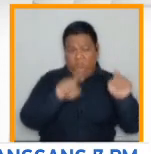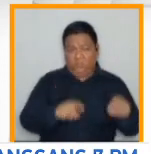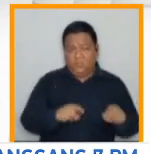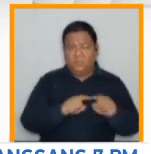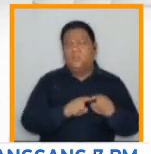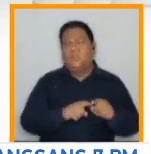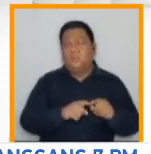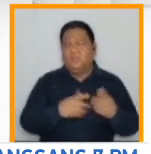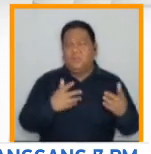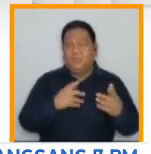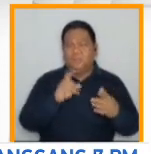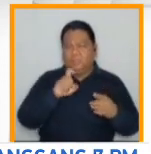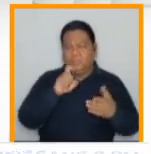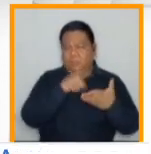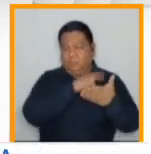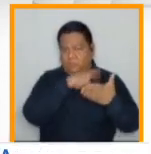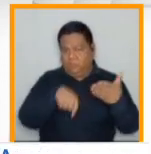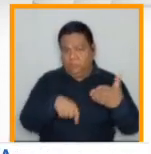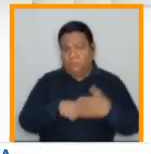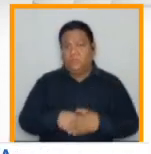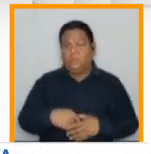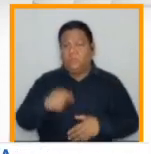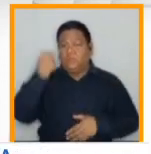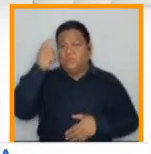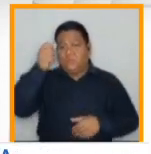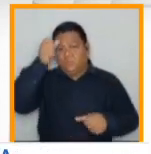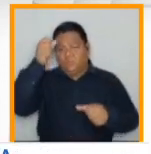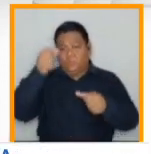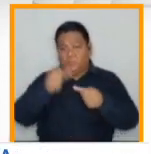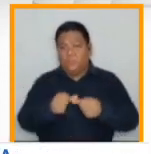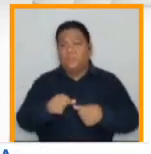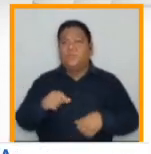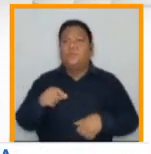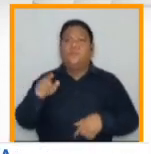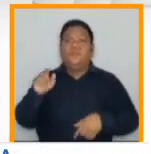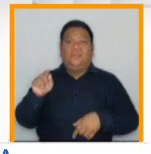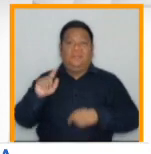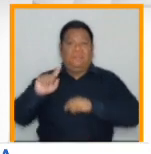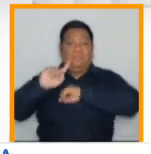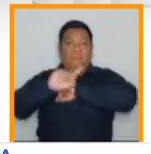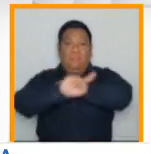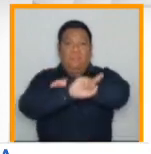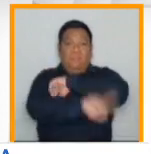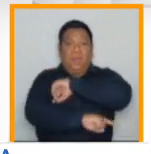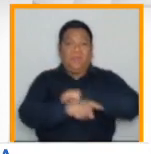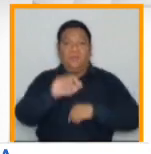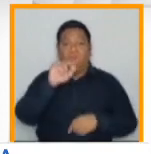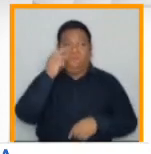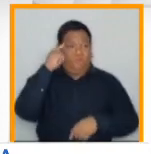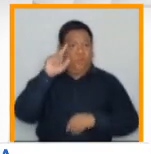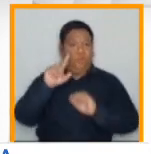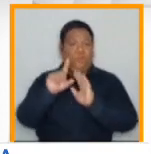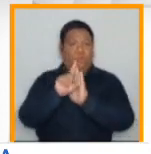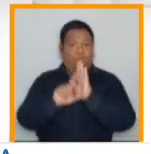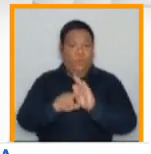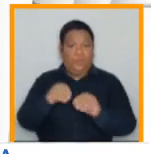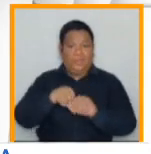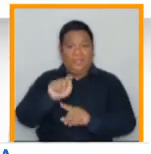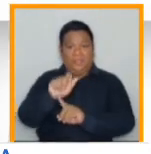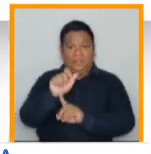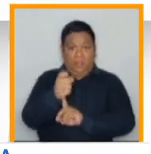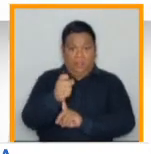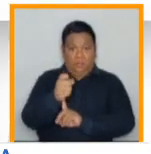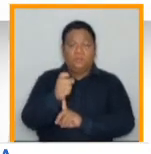senador. Malinaw daw kasi na ang parusa sa paglabag sa tax code ay kulong at multa, hindi kulong